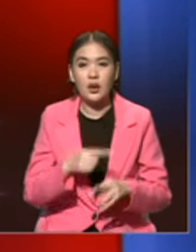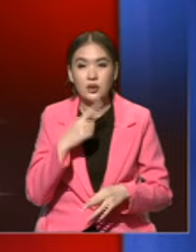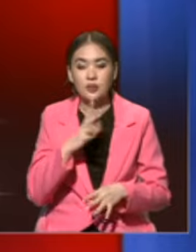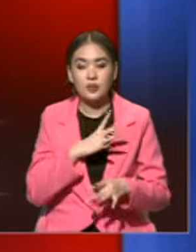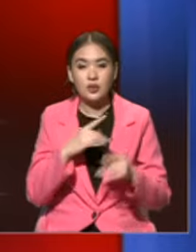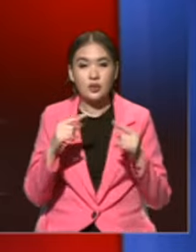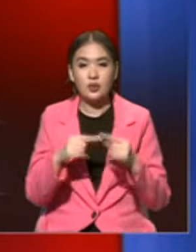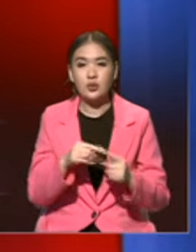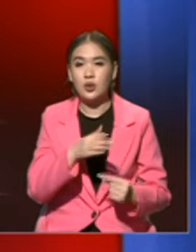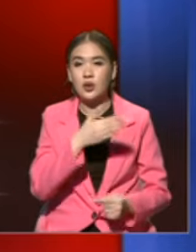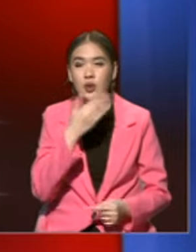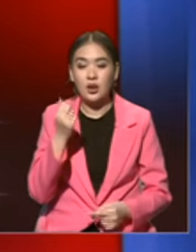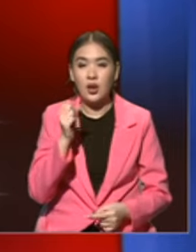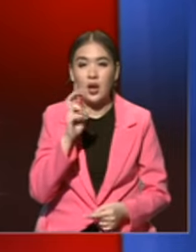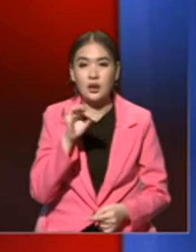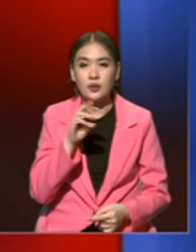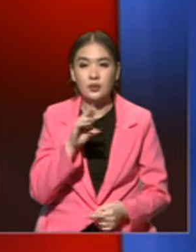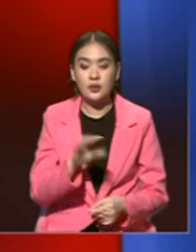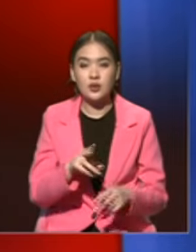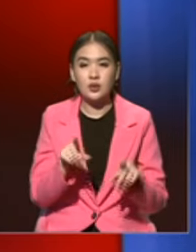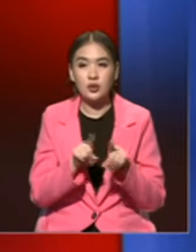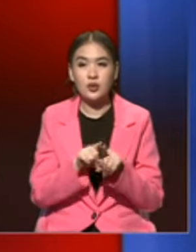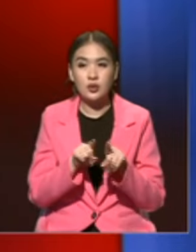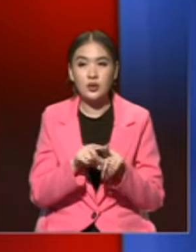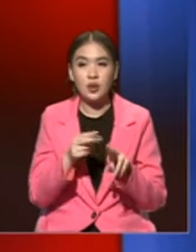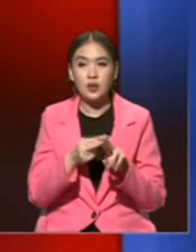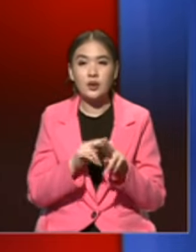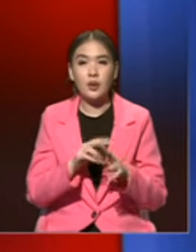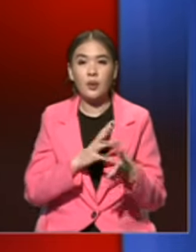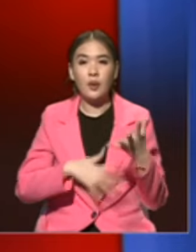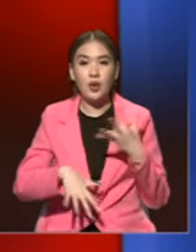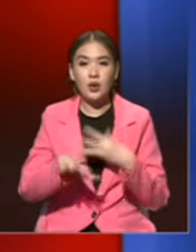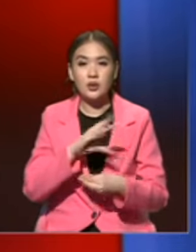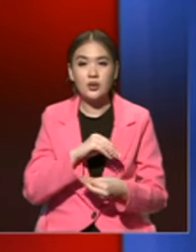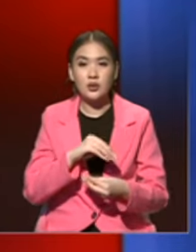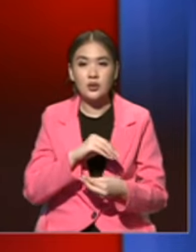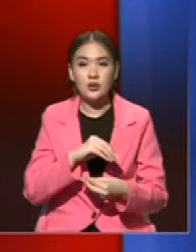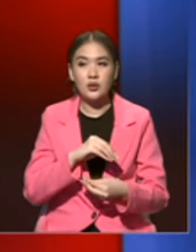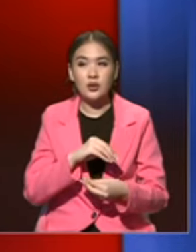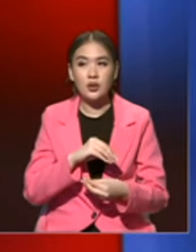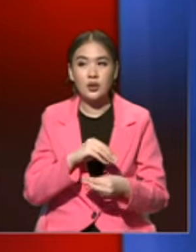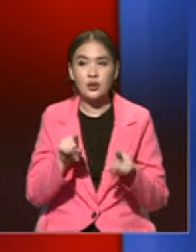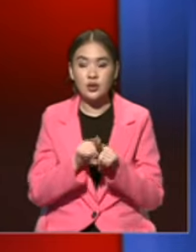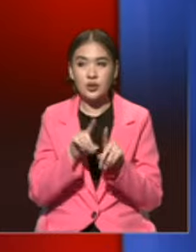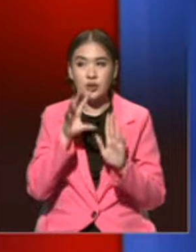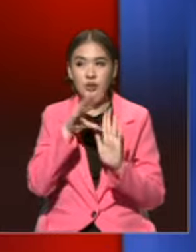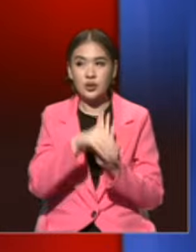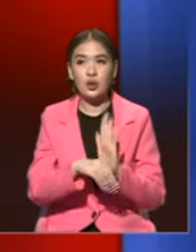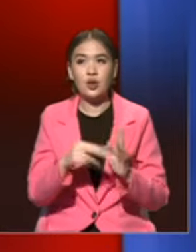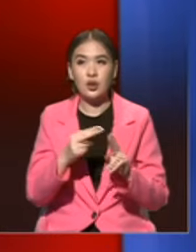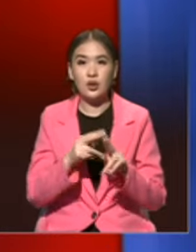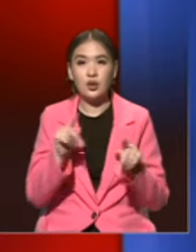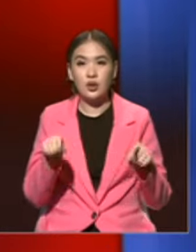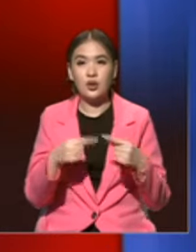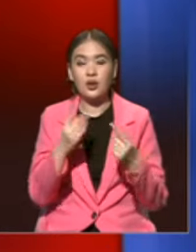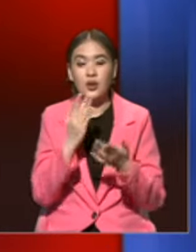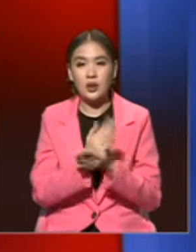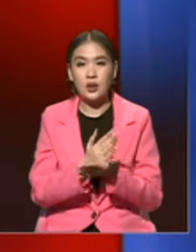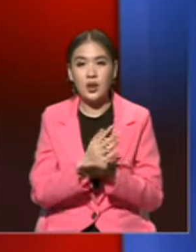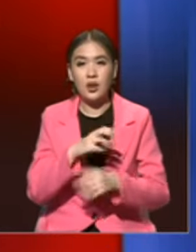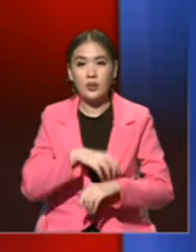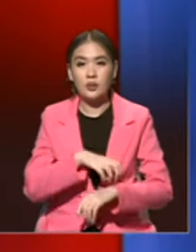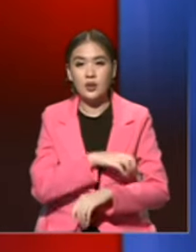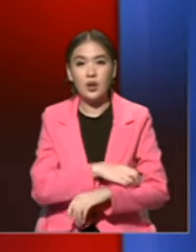ресми емес. Әкімдікке бару керек. Иә, ресми. Иә, әкімдіктің жаңағы ішінде құрылған комиссиялар бар. Ол жаңағы біз айтып